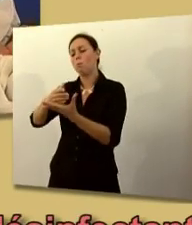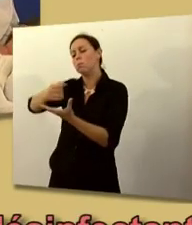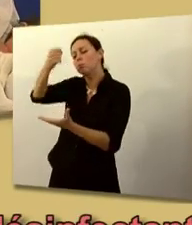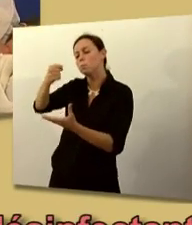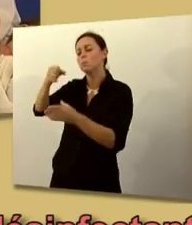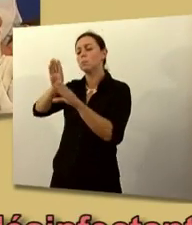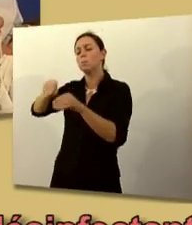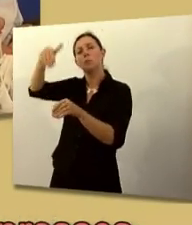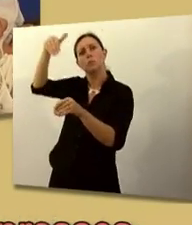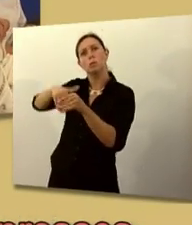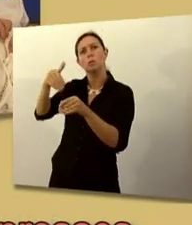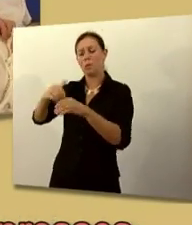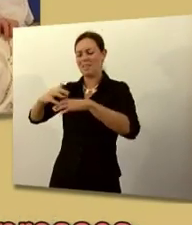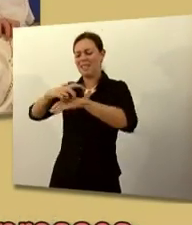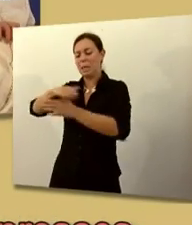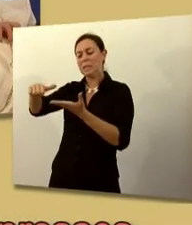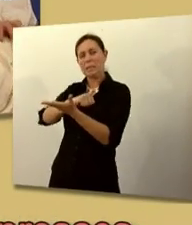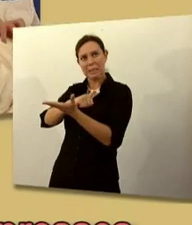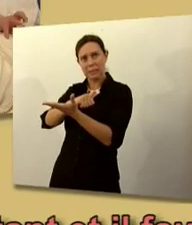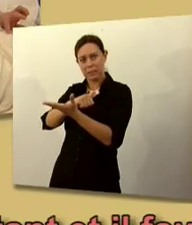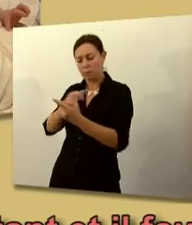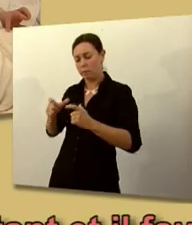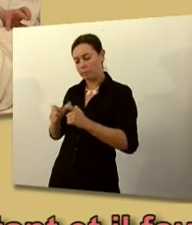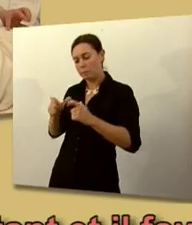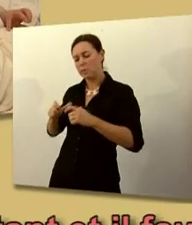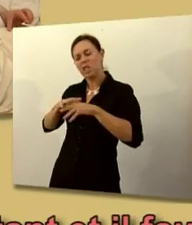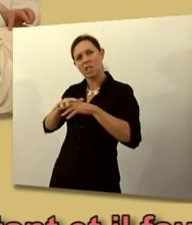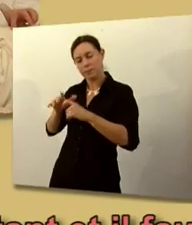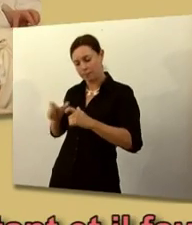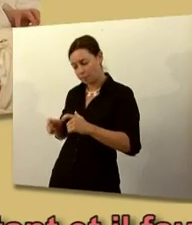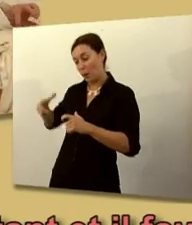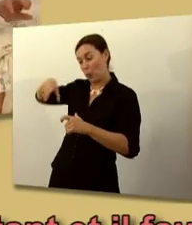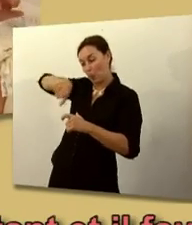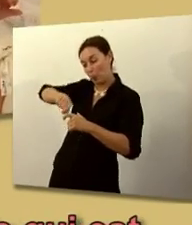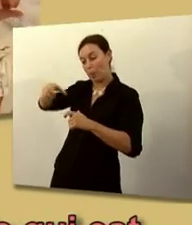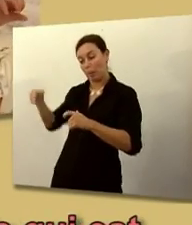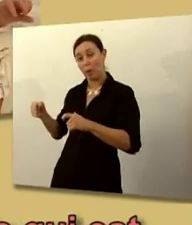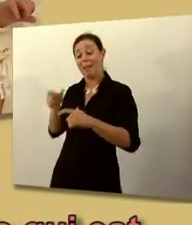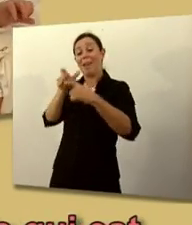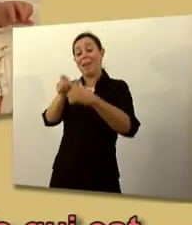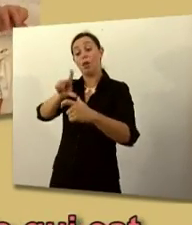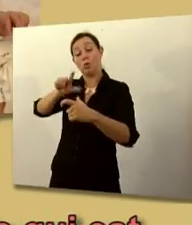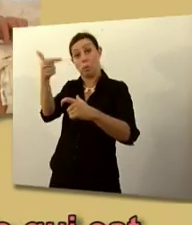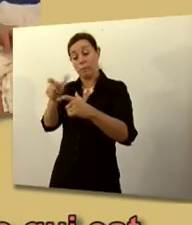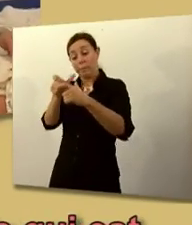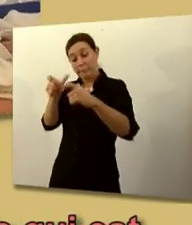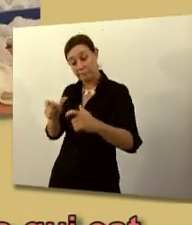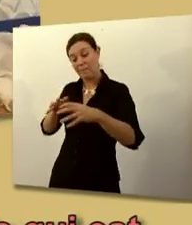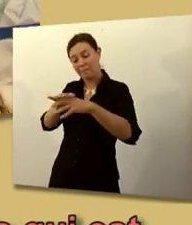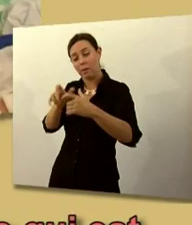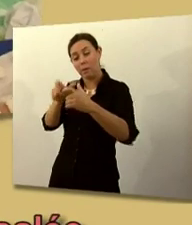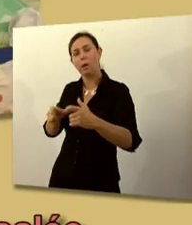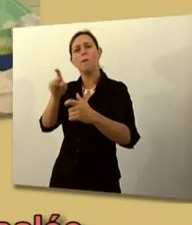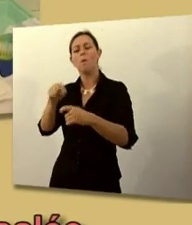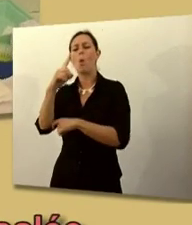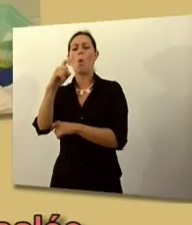2 compresses. Voilà. On met le désinfectant. Et il vous faut de l'eau stérile qui est